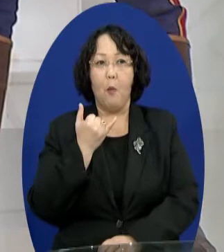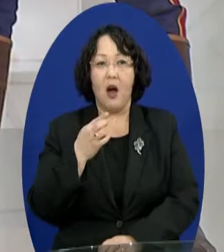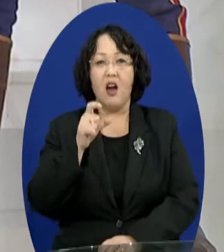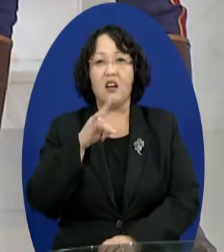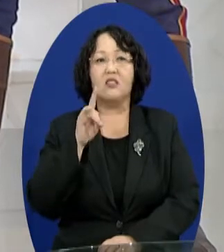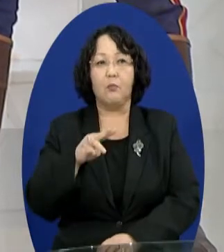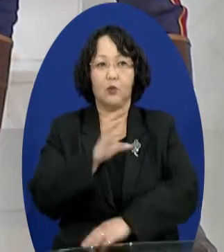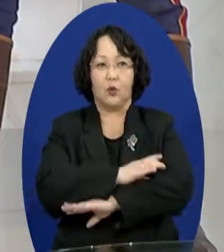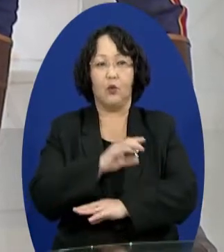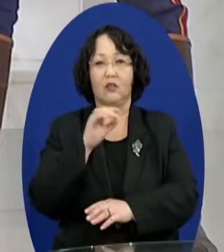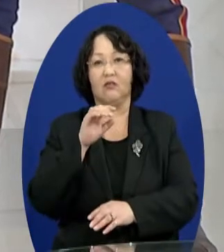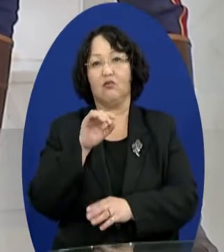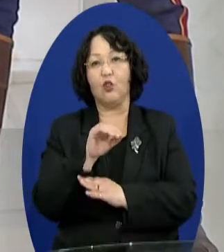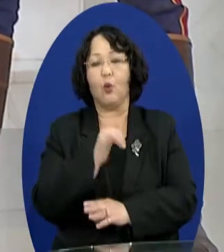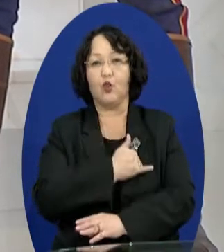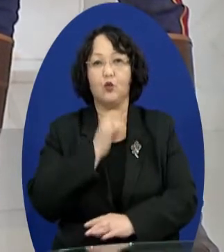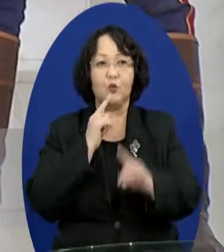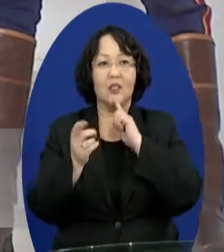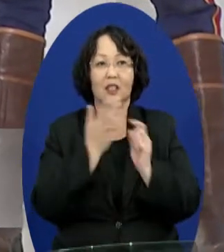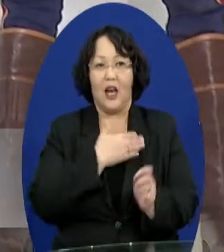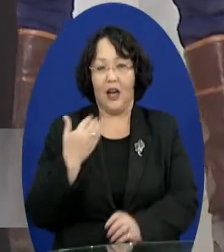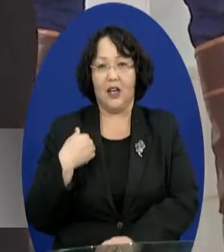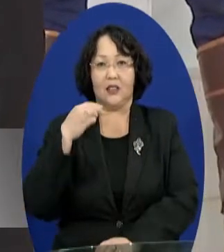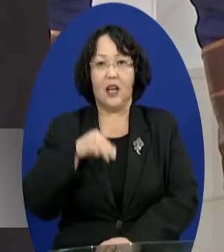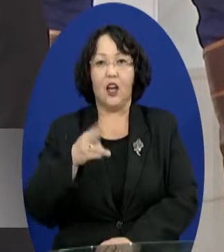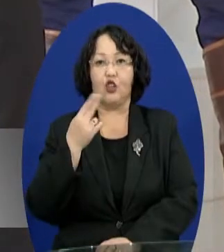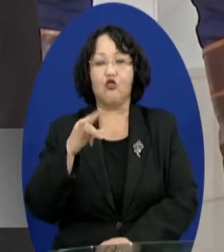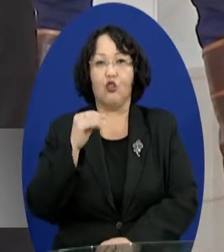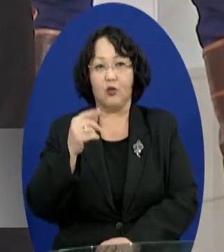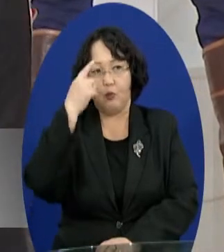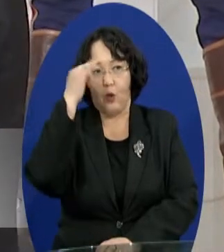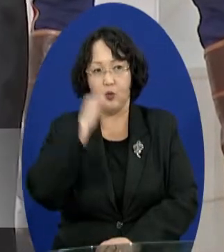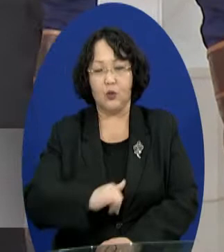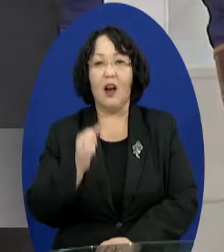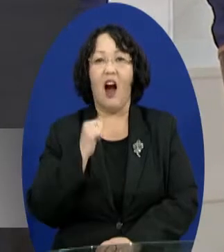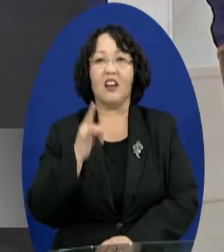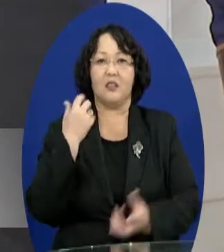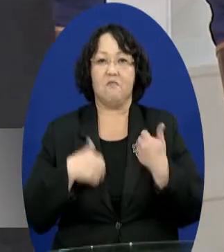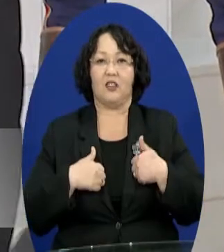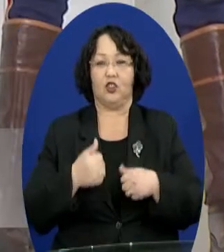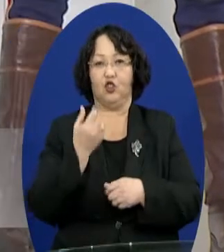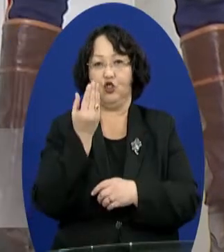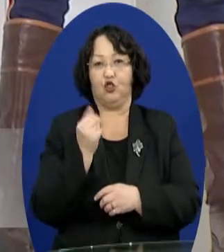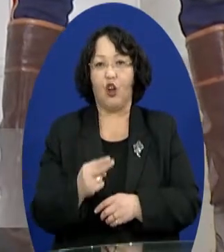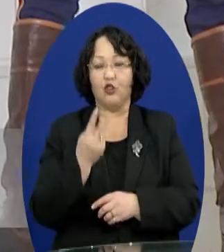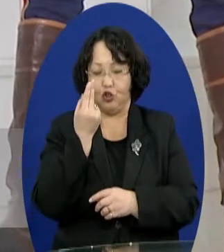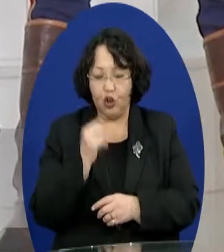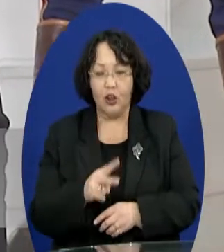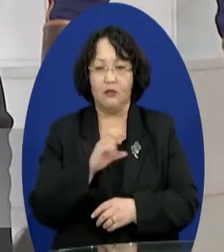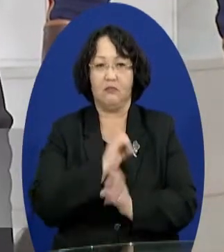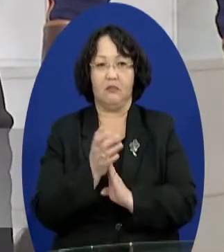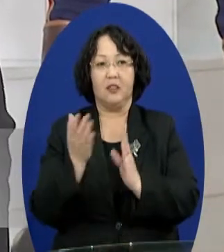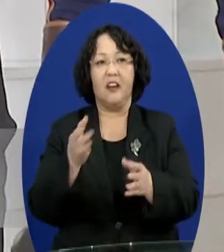төлөөлөө удирдах зөвлөлийн дарга төвдийн дорж нарт Монгол улсын ардын багш цол хүртэгээд байна. За харин физик технологийн үрэлэнгийн